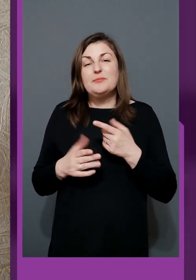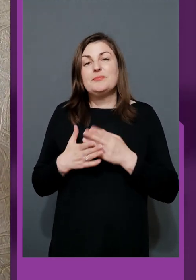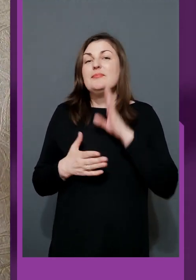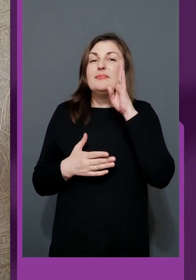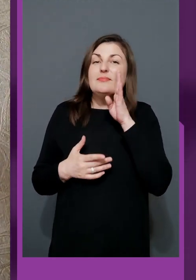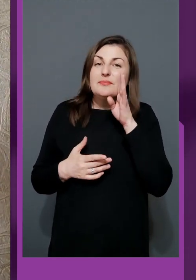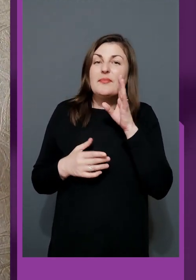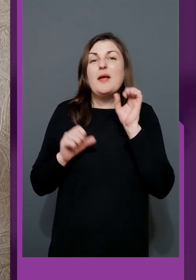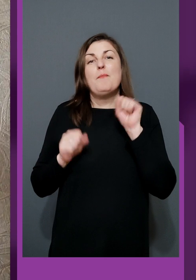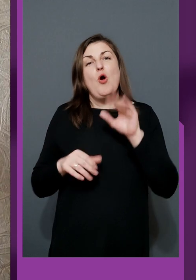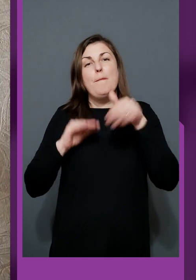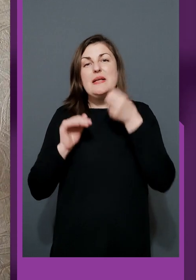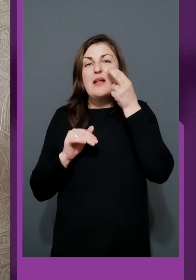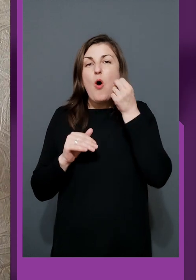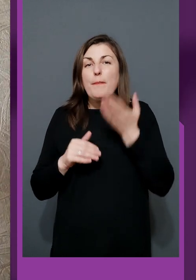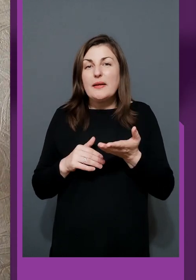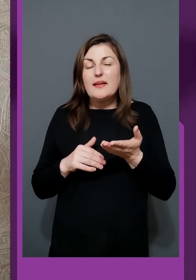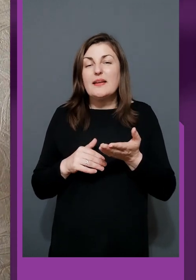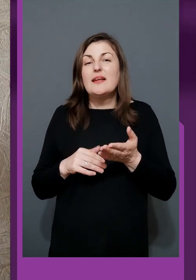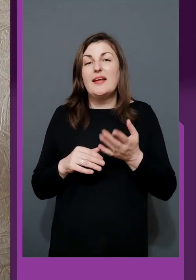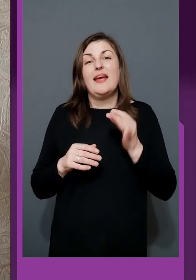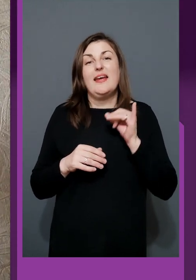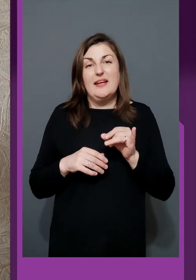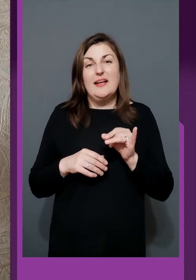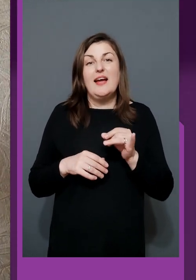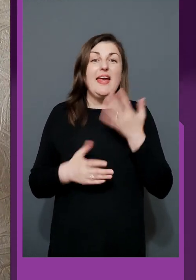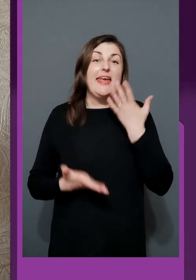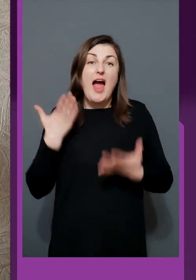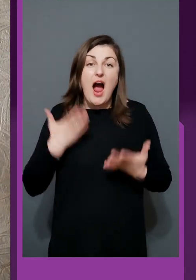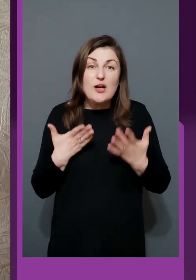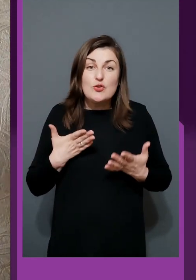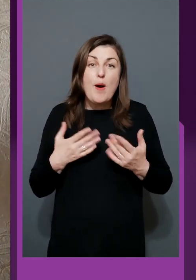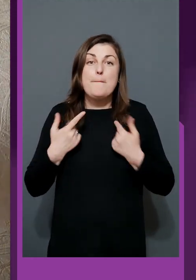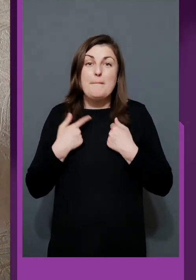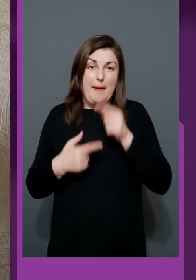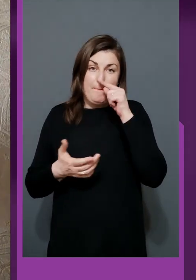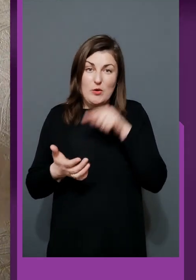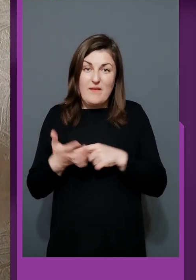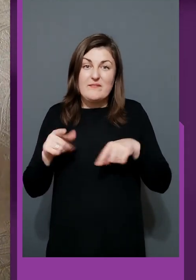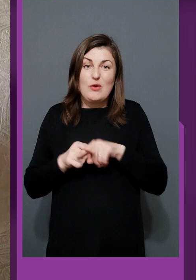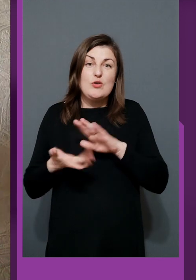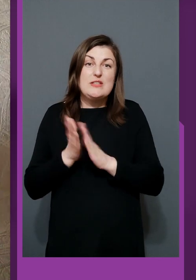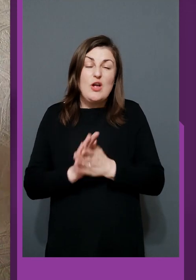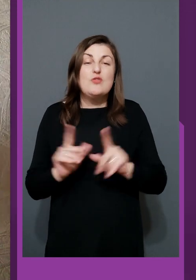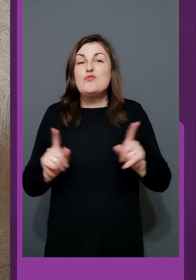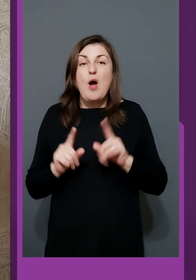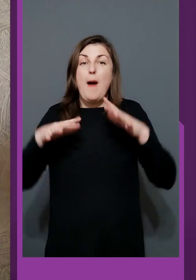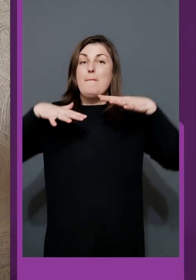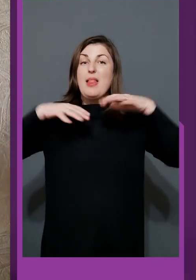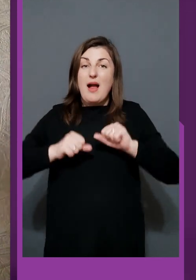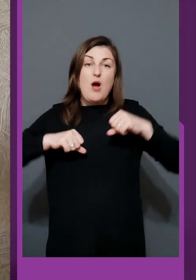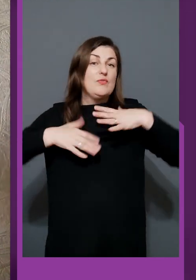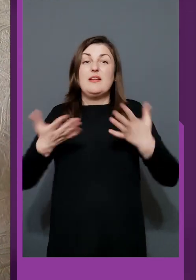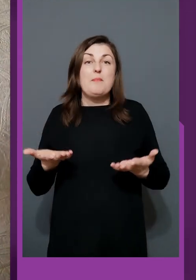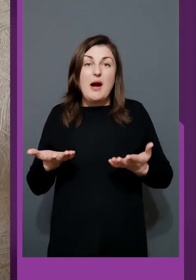Як зранку як після обідні Ось і якщо все ж таки ми потрапляємо в таку ситуацію що